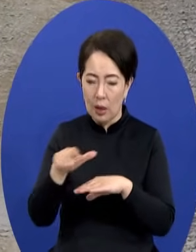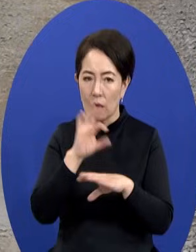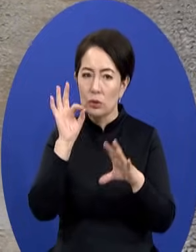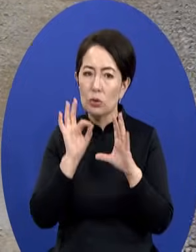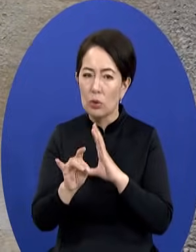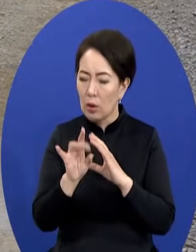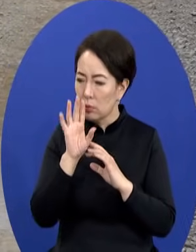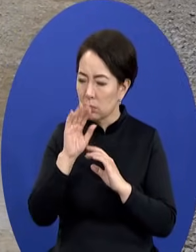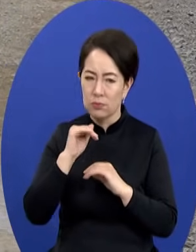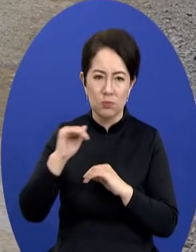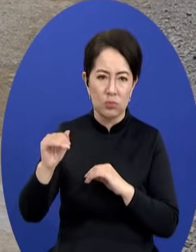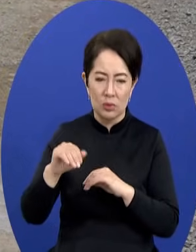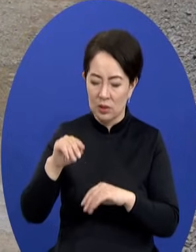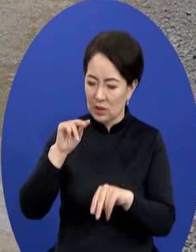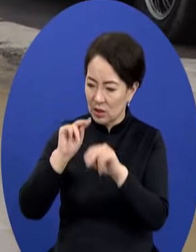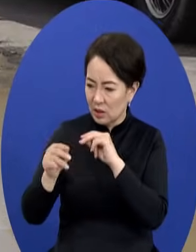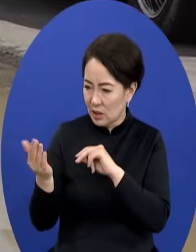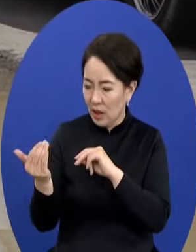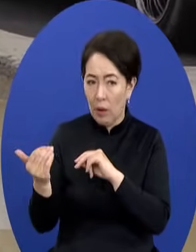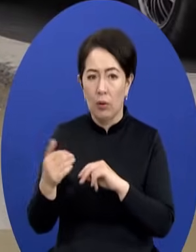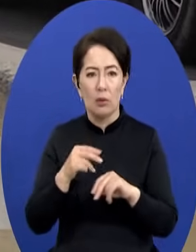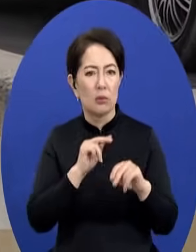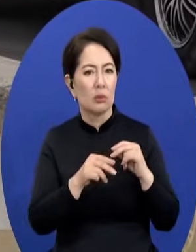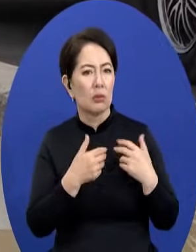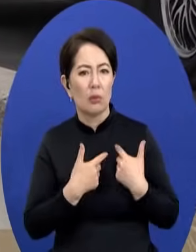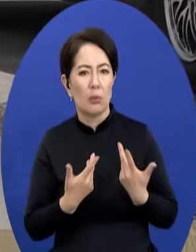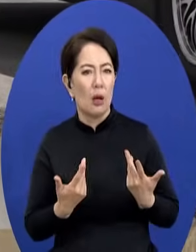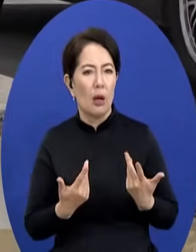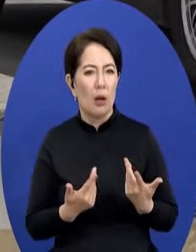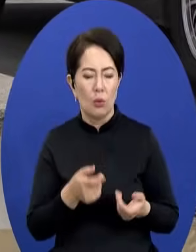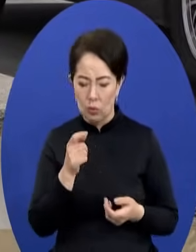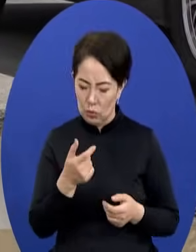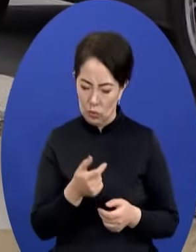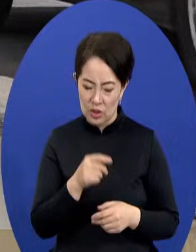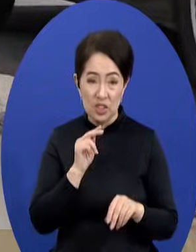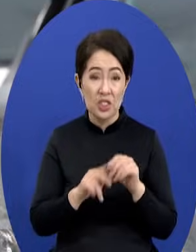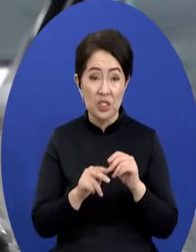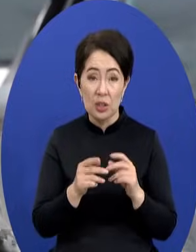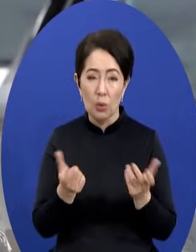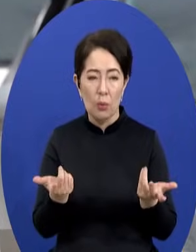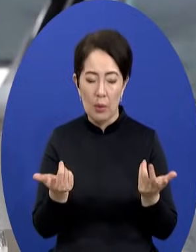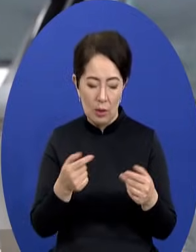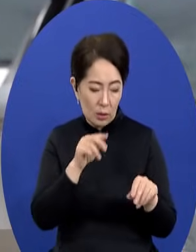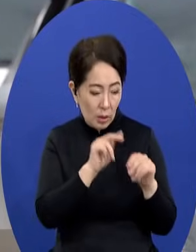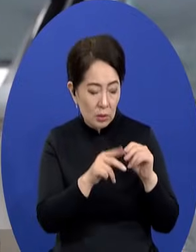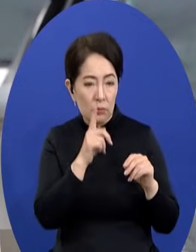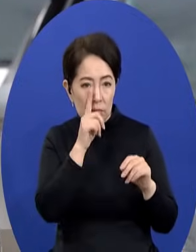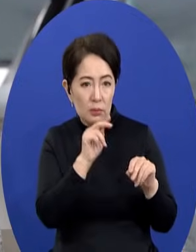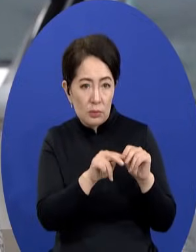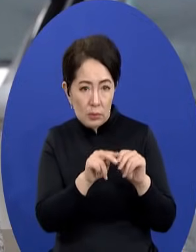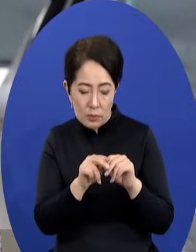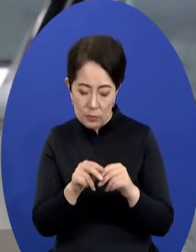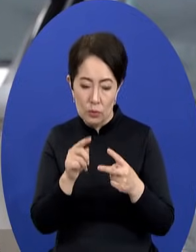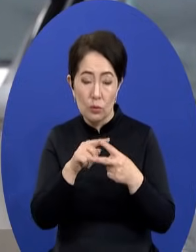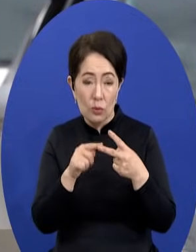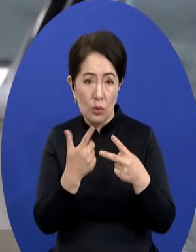чинь юуг бол нэг шинжилгээ шаардаад байгаа болохоос шинжилгээ бас их байхгүй. Шинжилгээ хийх гэсэн үний ховор байна. Тэгээ энэ шинжилгээ хийлгээд Тэгээ хоёр